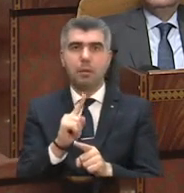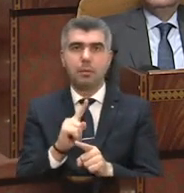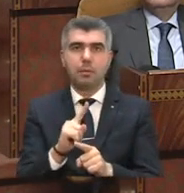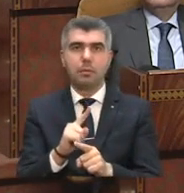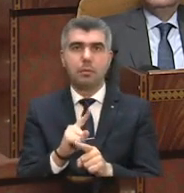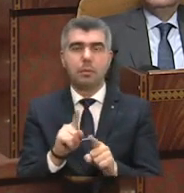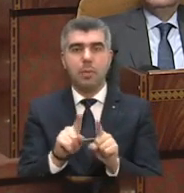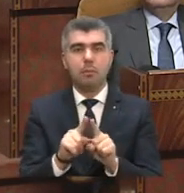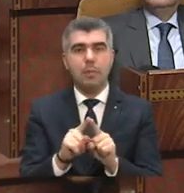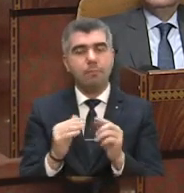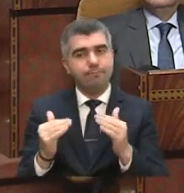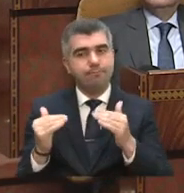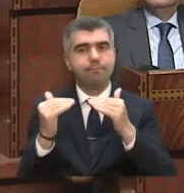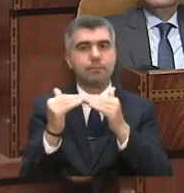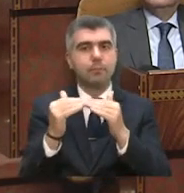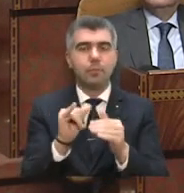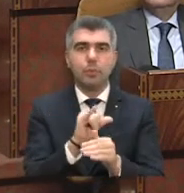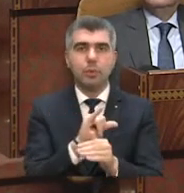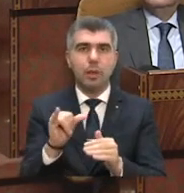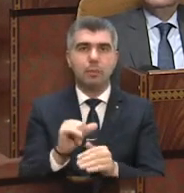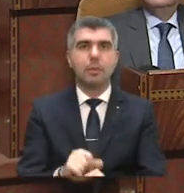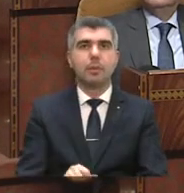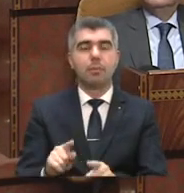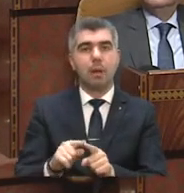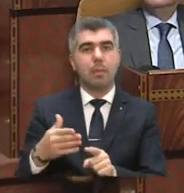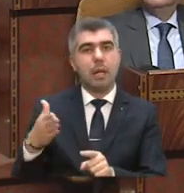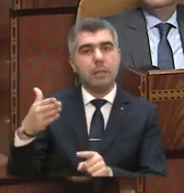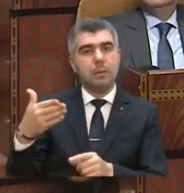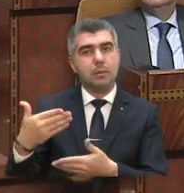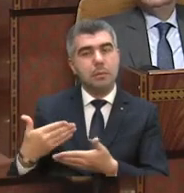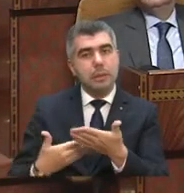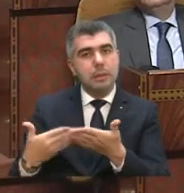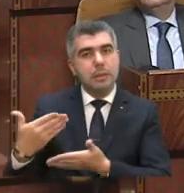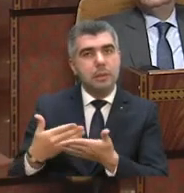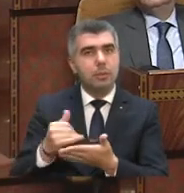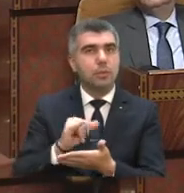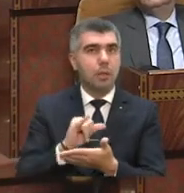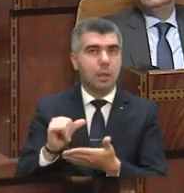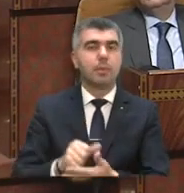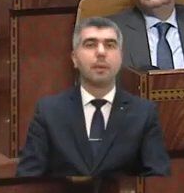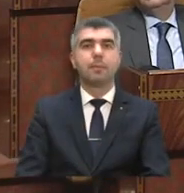وغير ملائم. هذه عبارة في الدبلوماسية اللي عندها الوزن ديالها.